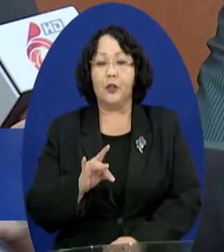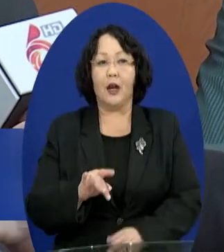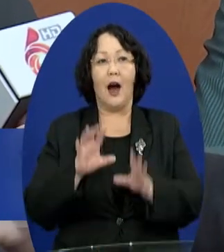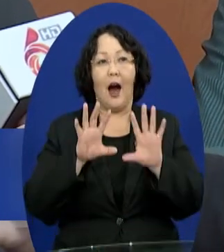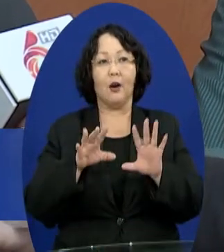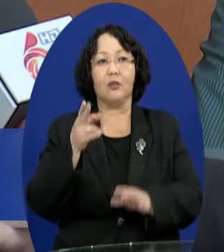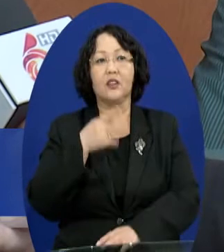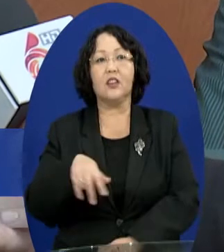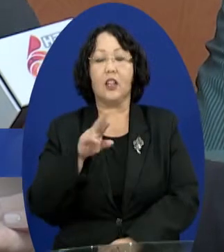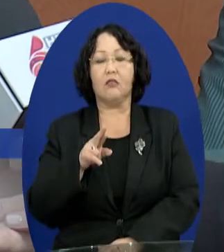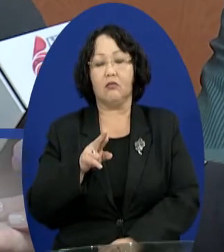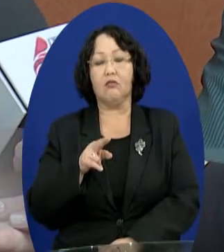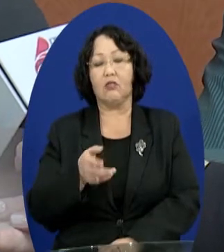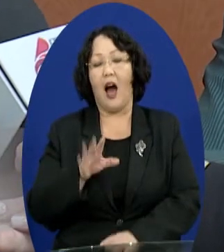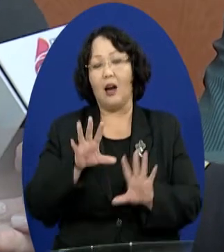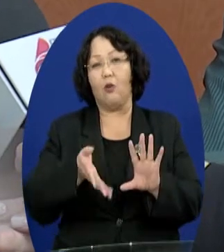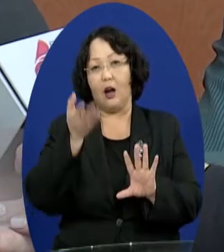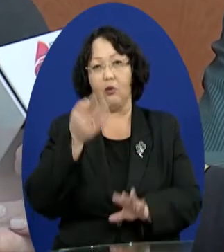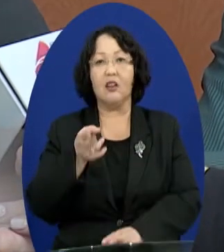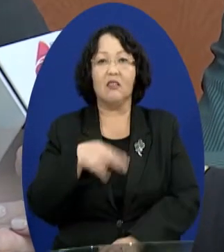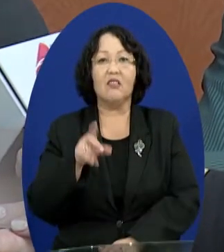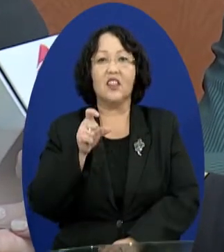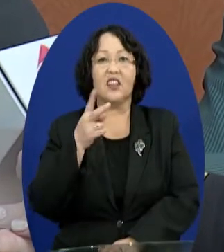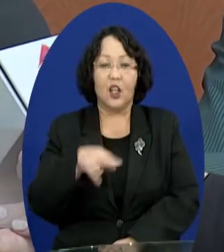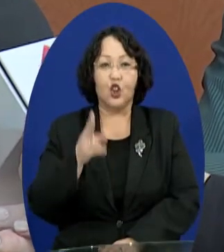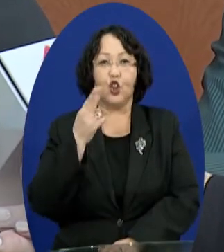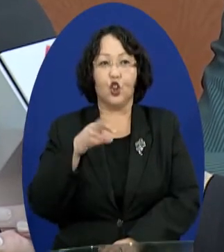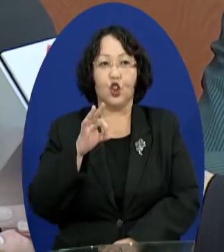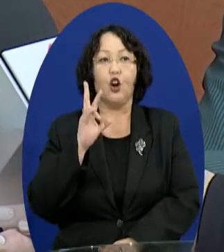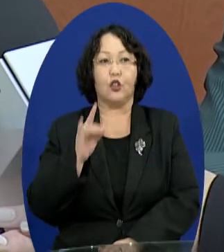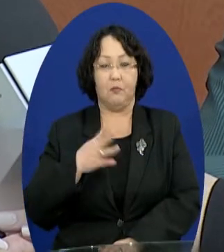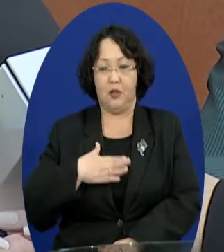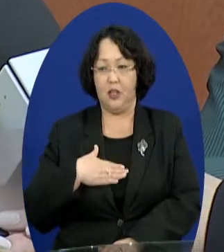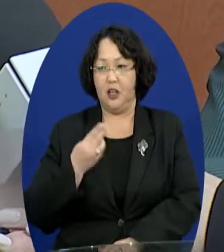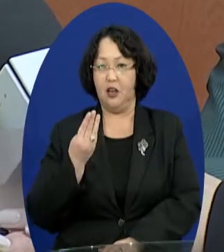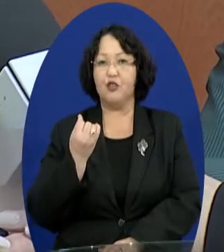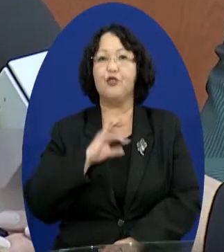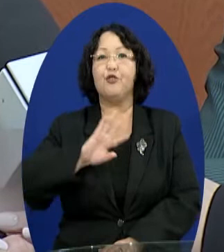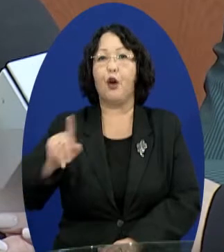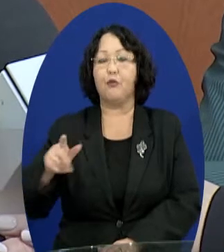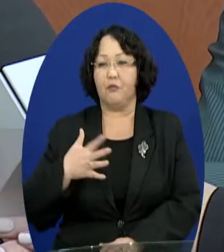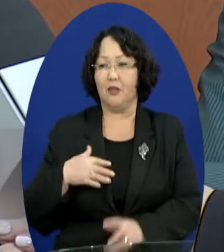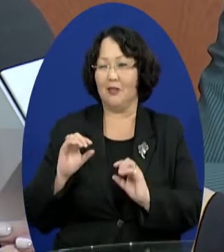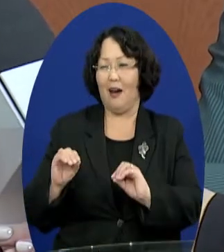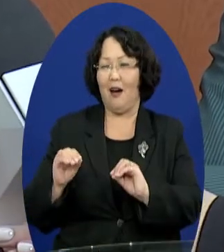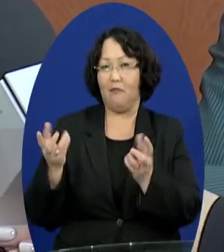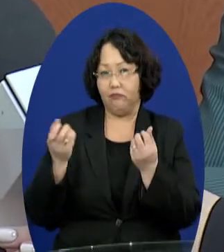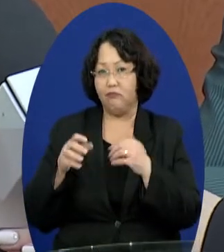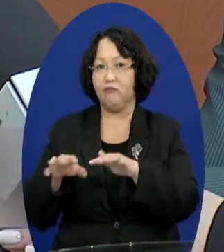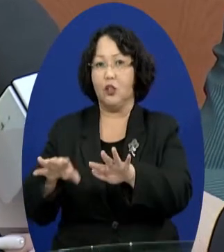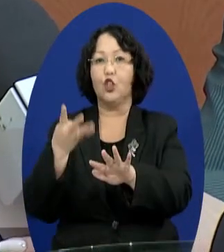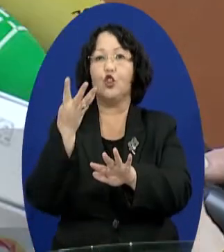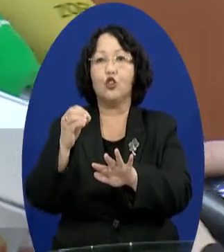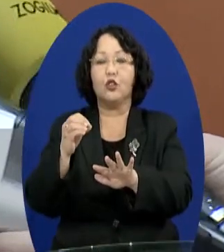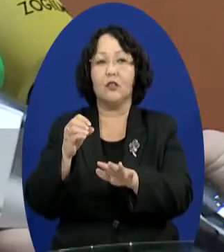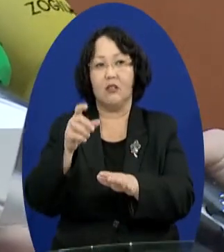удаа доктор байгаа. Тэгэд миний шавнаар одоо цаашаа удирдах хамгаалуулаад нийтээр нь 40-д эрдэмтэд